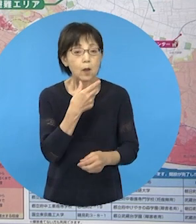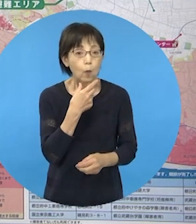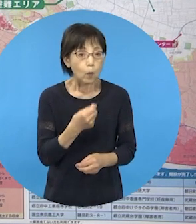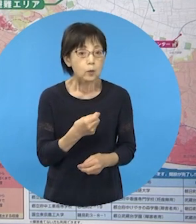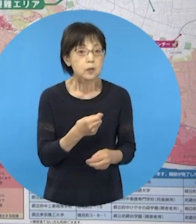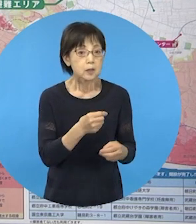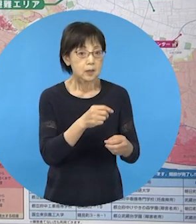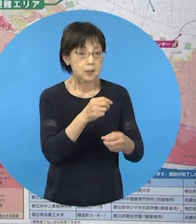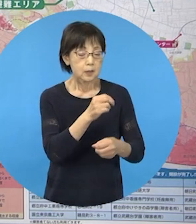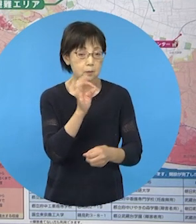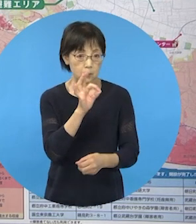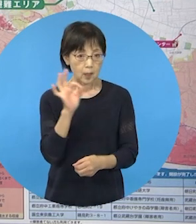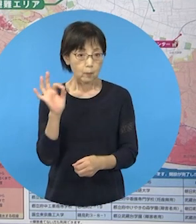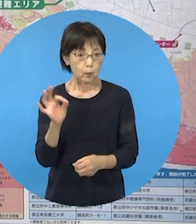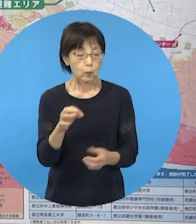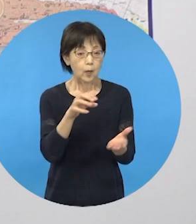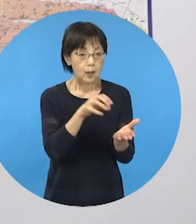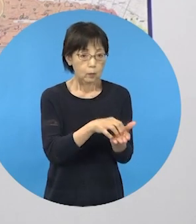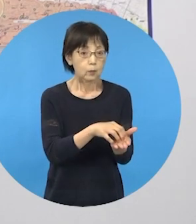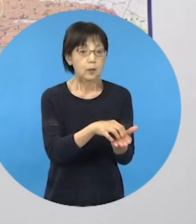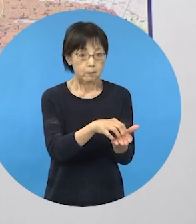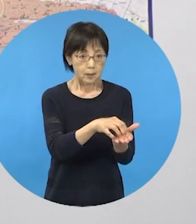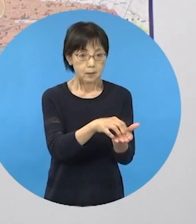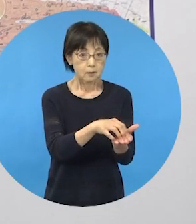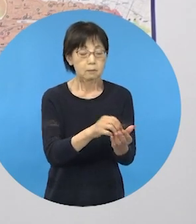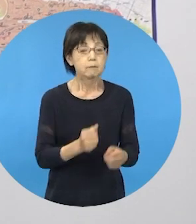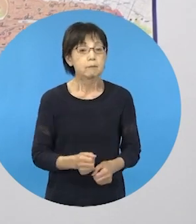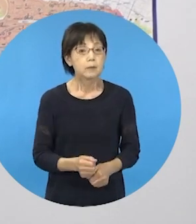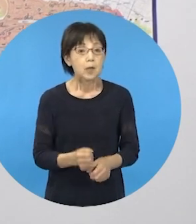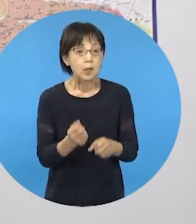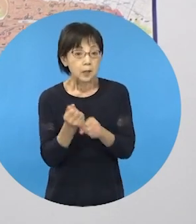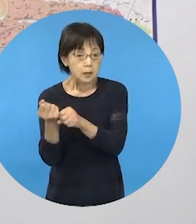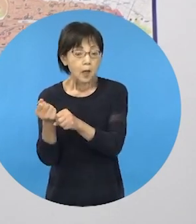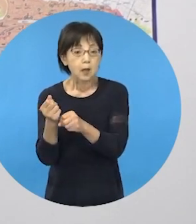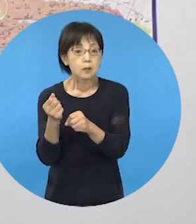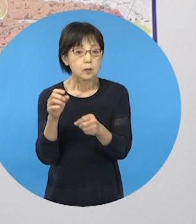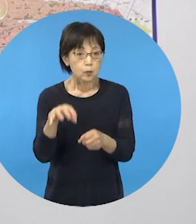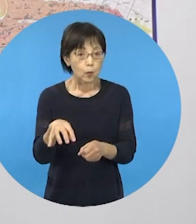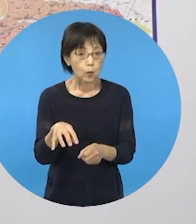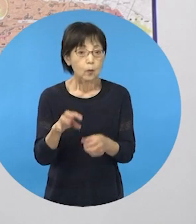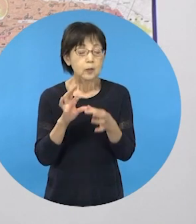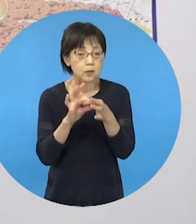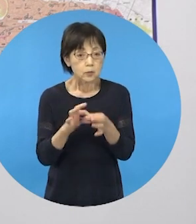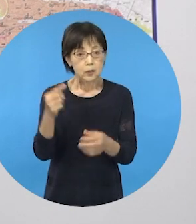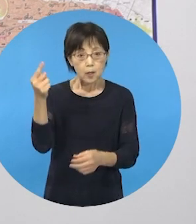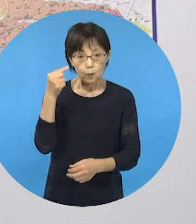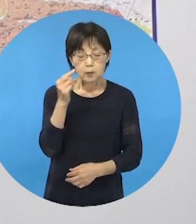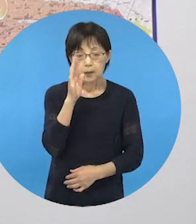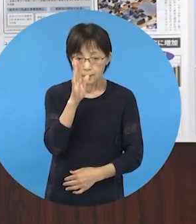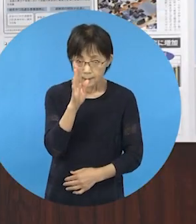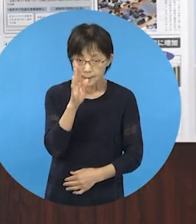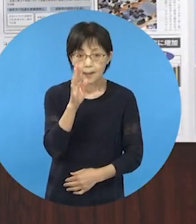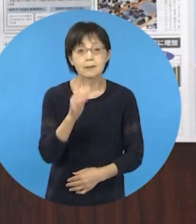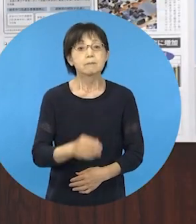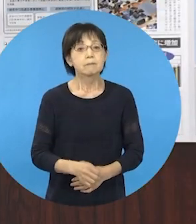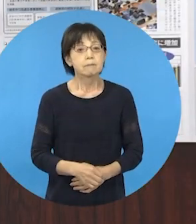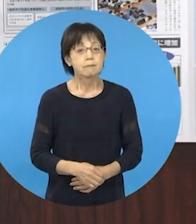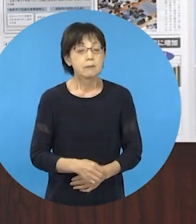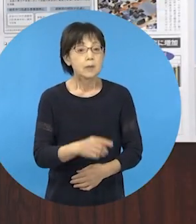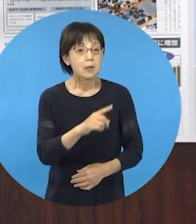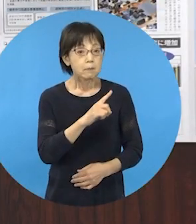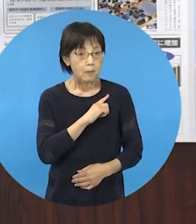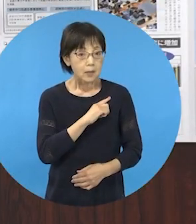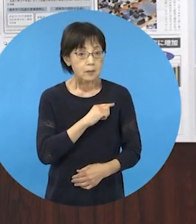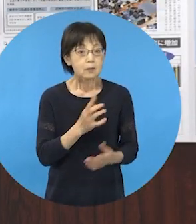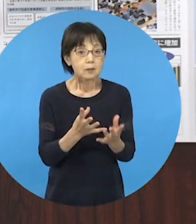どが掲載されています。 避難所の種類について詳しく教えていただけますか。 まず